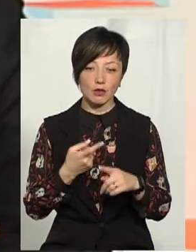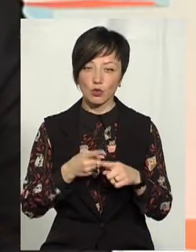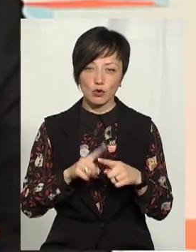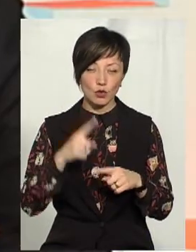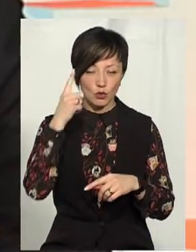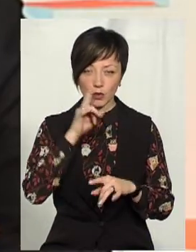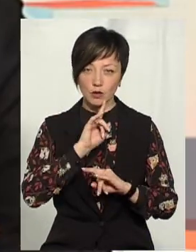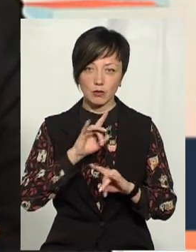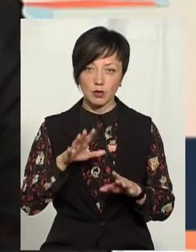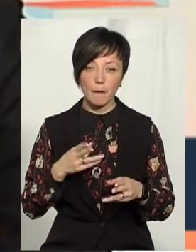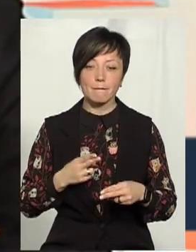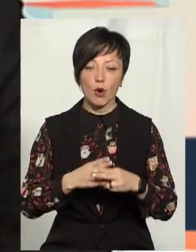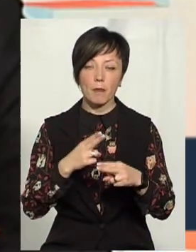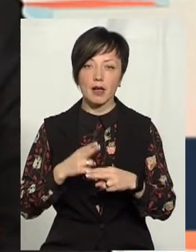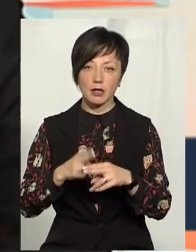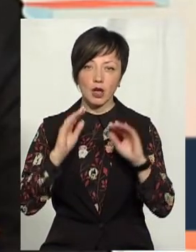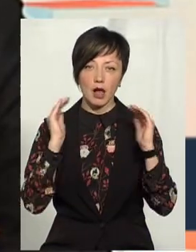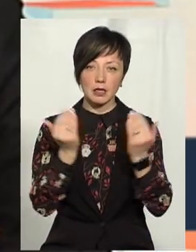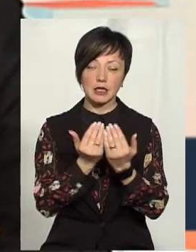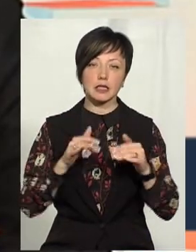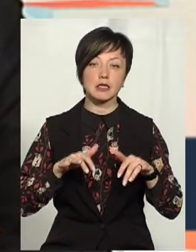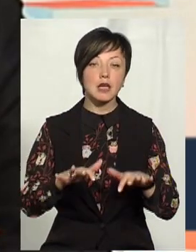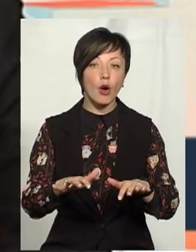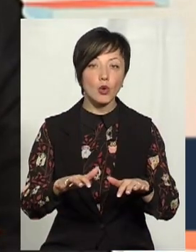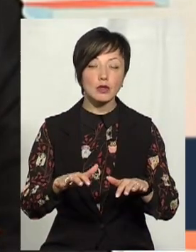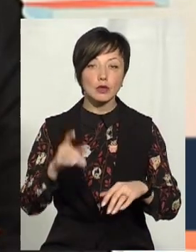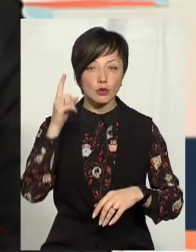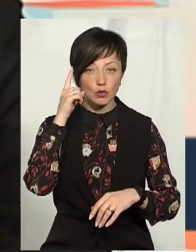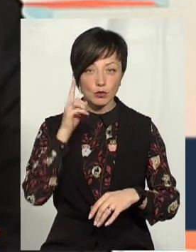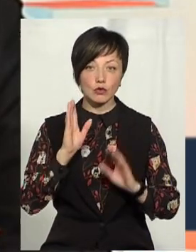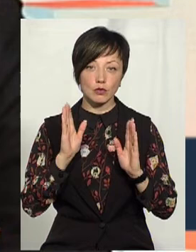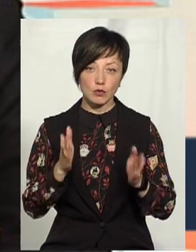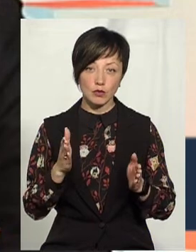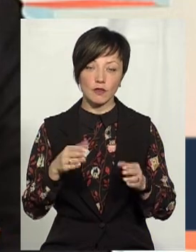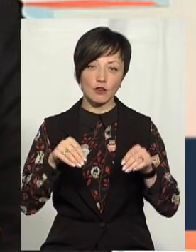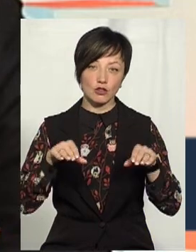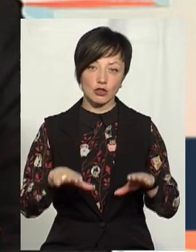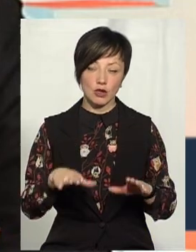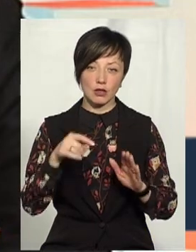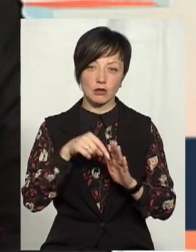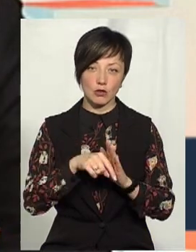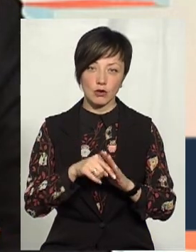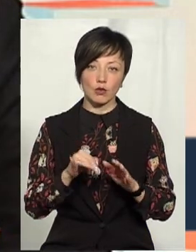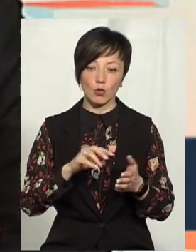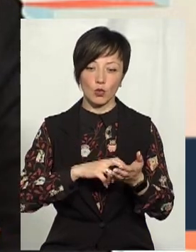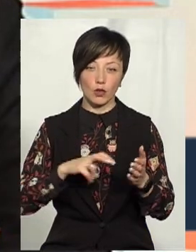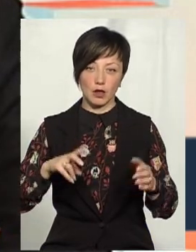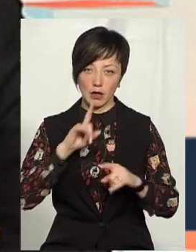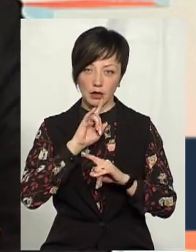дійде. Оці попереджувальні карантинні заходи, я думаю, що відіграють свою таку вирішальну роль, і ми